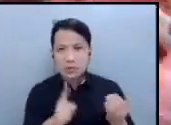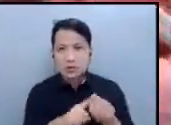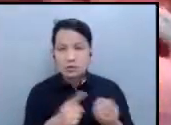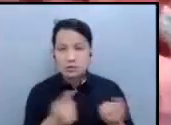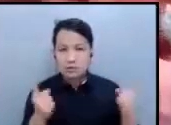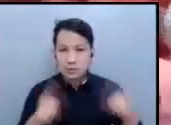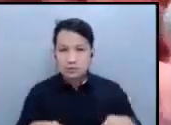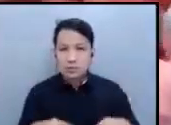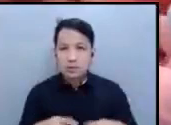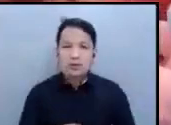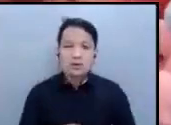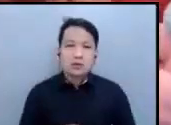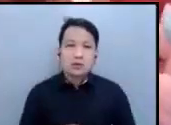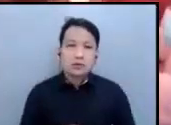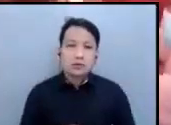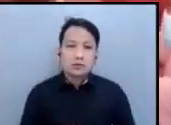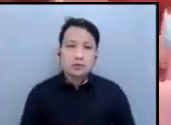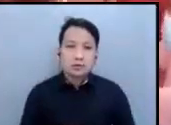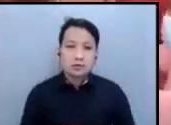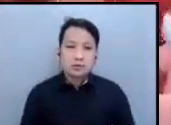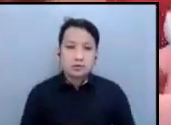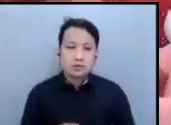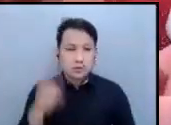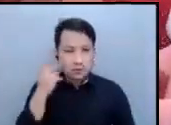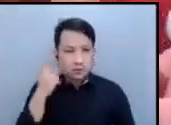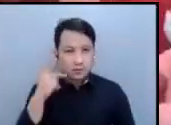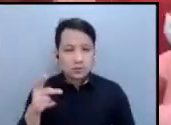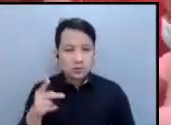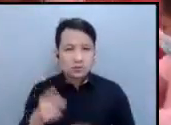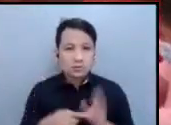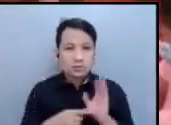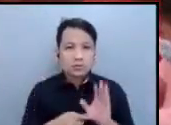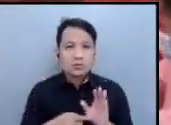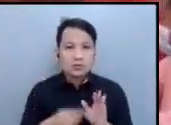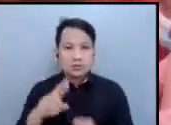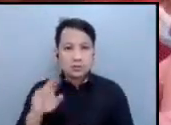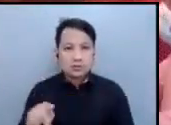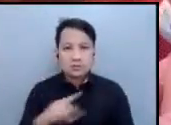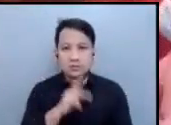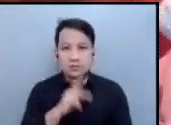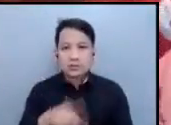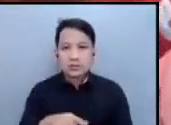Kenneth Pasyente, para sa Morning Show ng Bayan, Rise and Shine, Pilipinas.